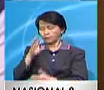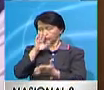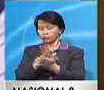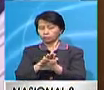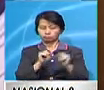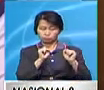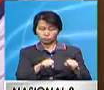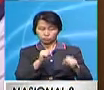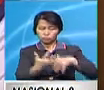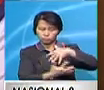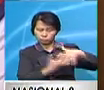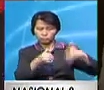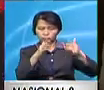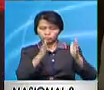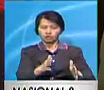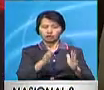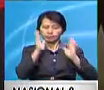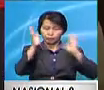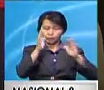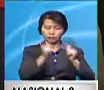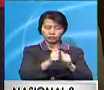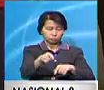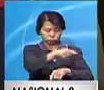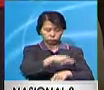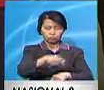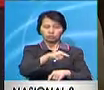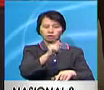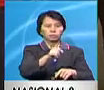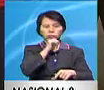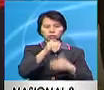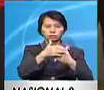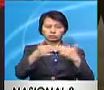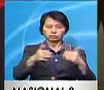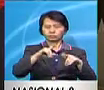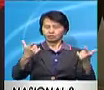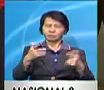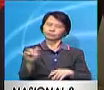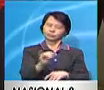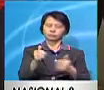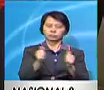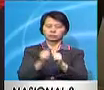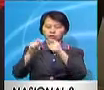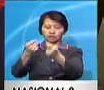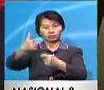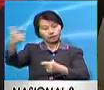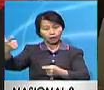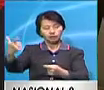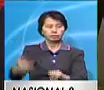dengan kemampuan adunan barisan pemain tempatan yang dimiliki yang tidak jauh beza dengan pasukan